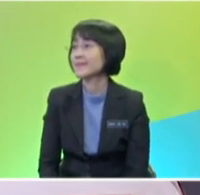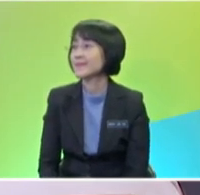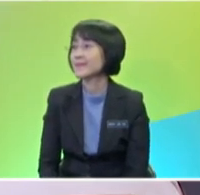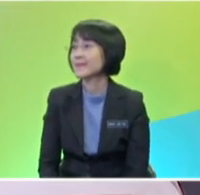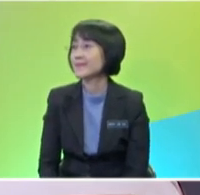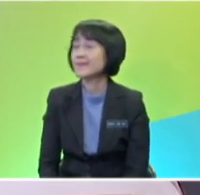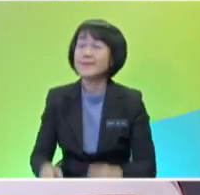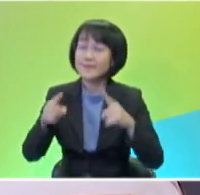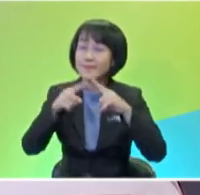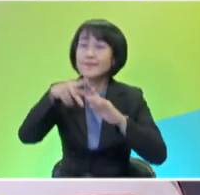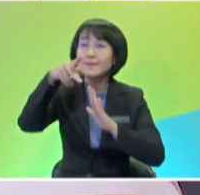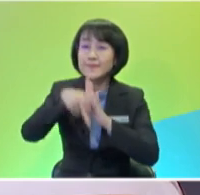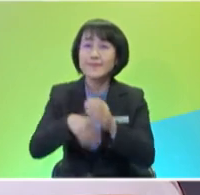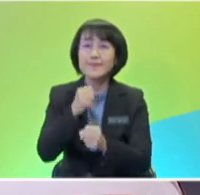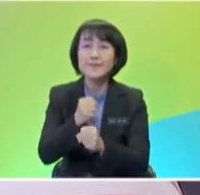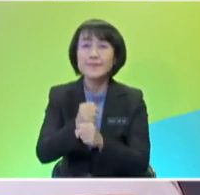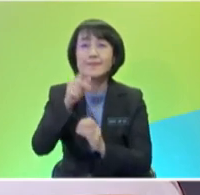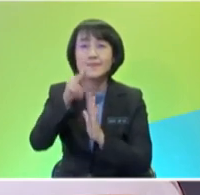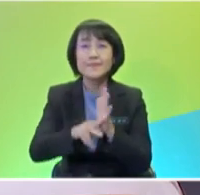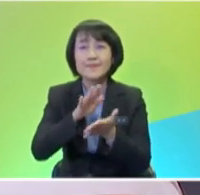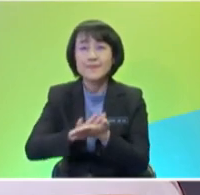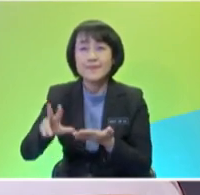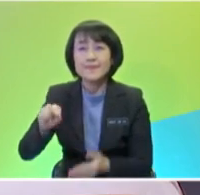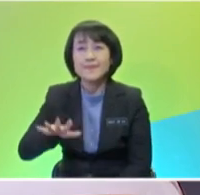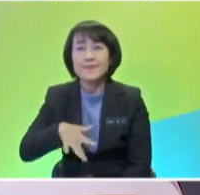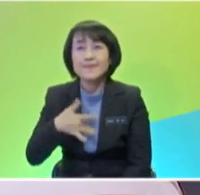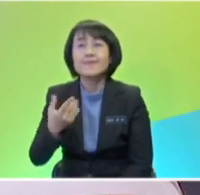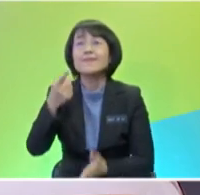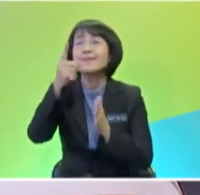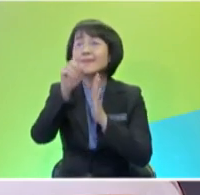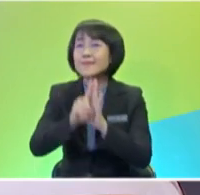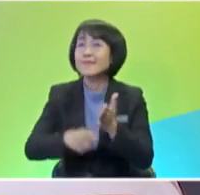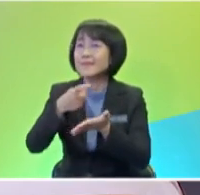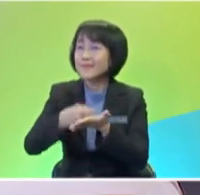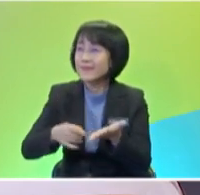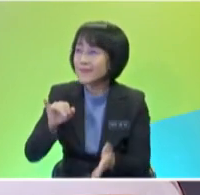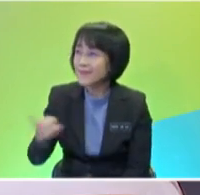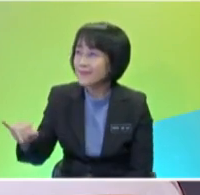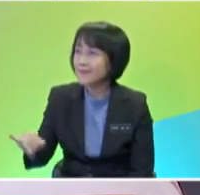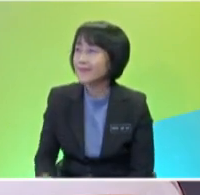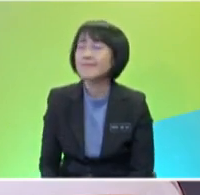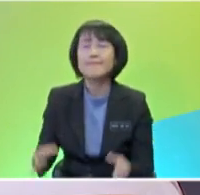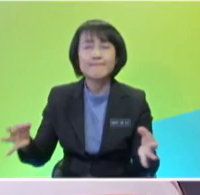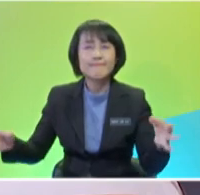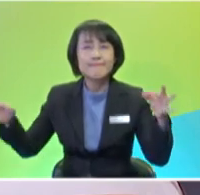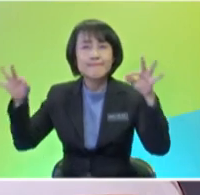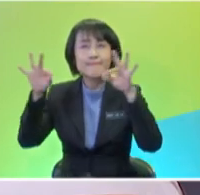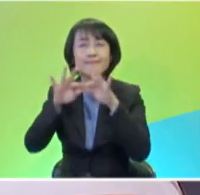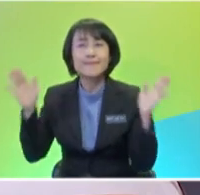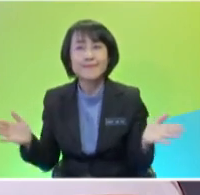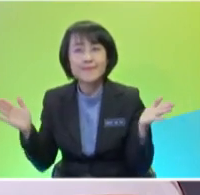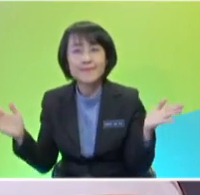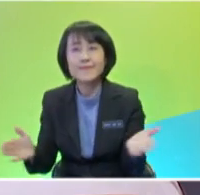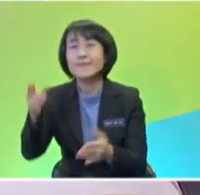kebersihan Tadi mereka akan rasa dihargai itu udah pentingnya untuk menerapkan nilai memupuk nilai